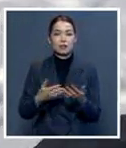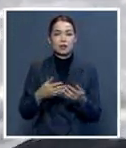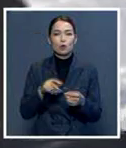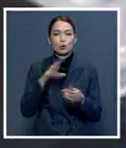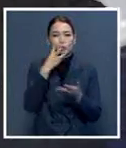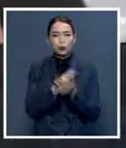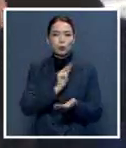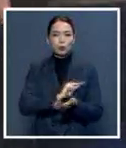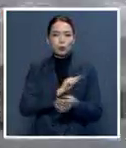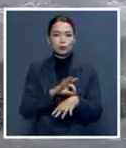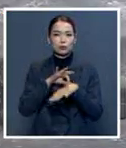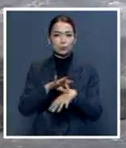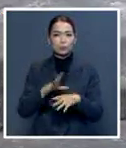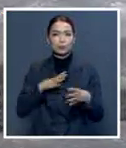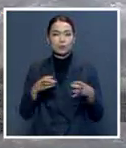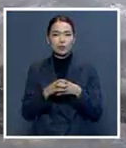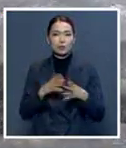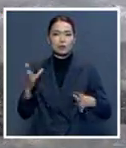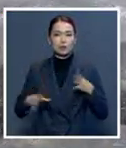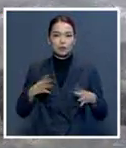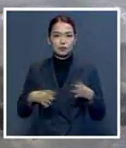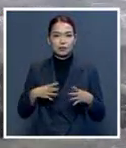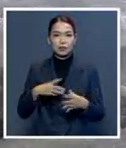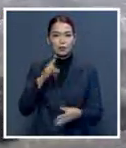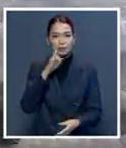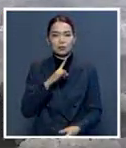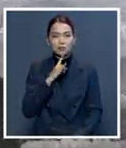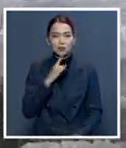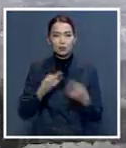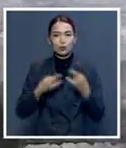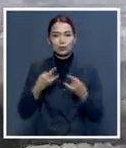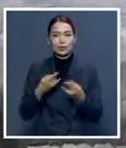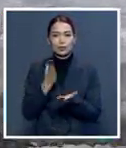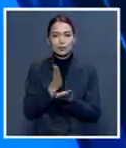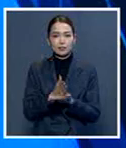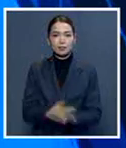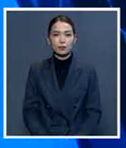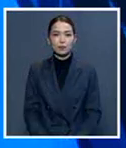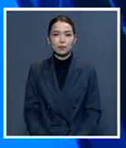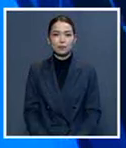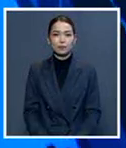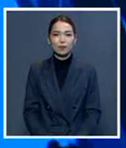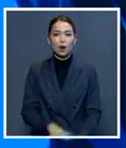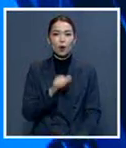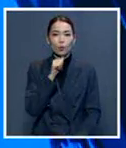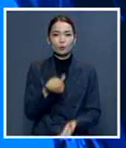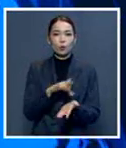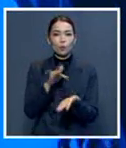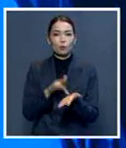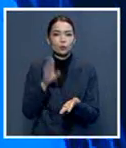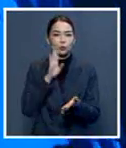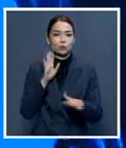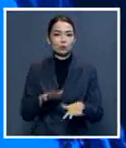жұмыстары жүргізілді. Оңғар Алпысбайұлы, Бахтияр Омаров, Қазақстан ұлттық телеарнасы. Қостанай облысында су